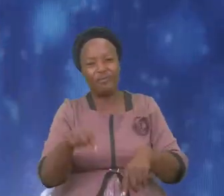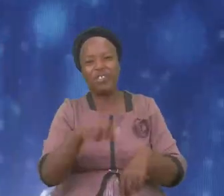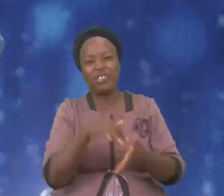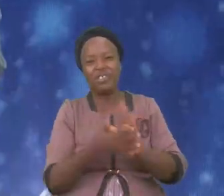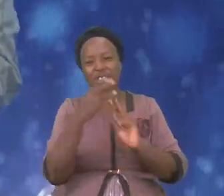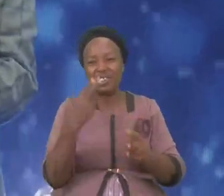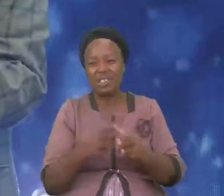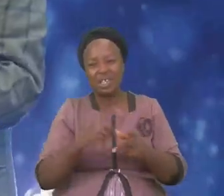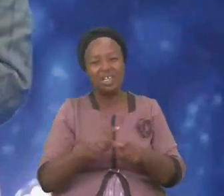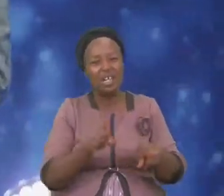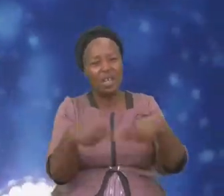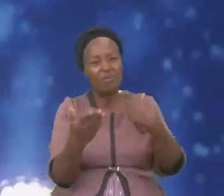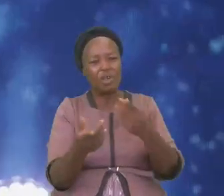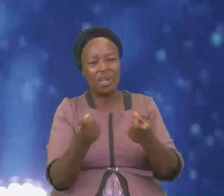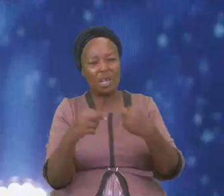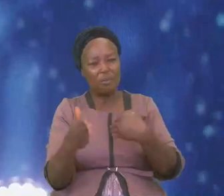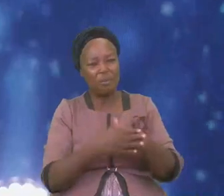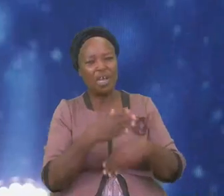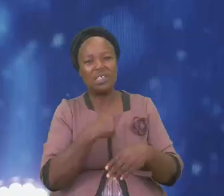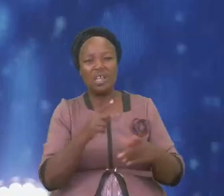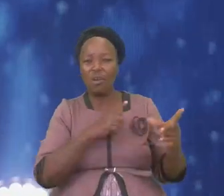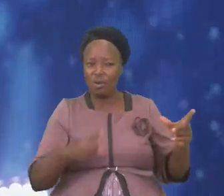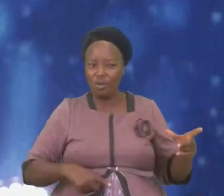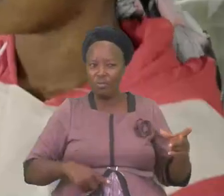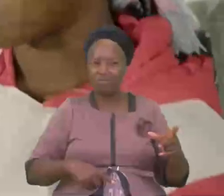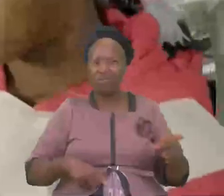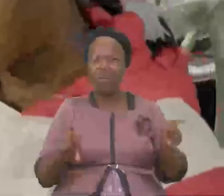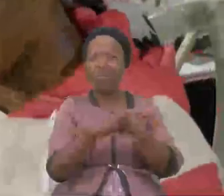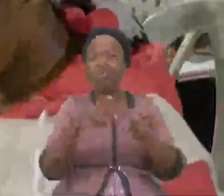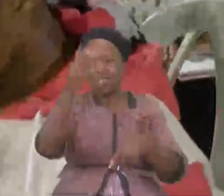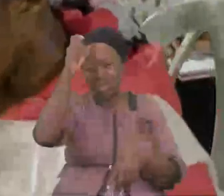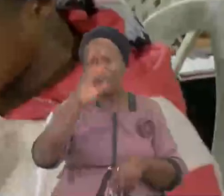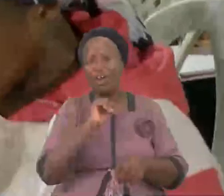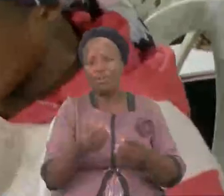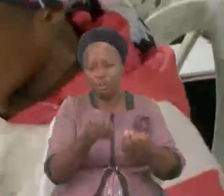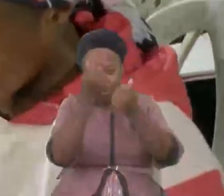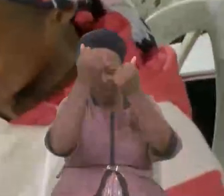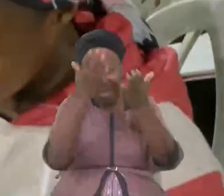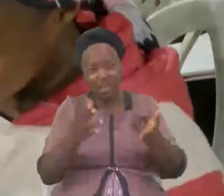Ils se revêtent avec joie, disant, Seigneur, même les démons nous sont soumis en ton nom.